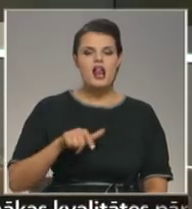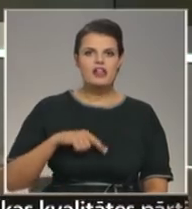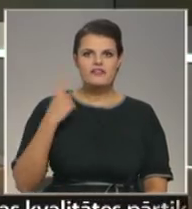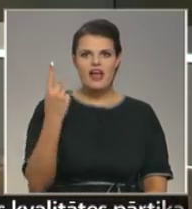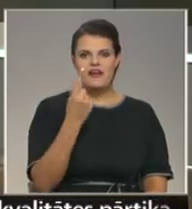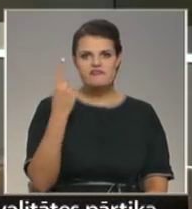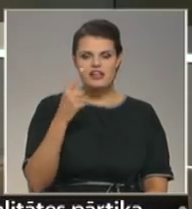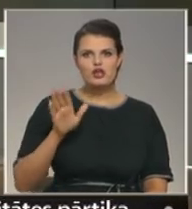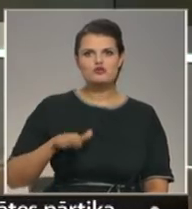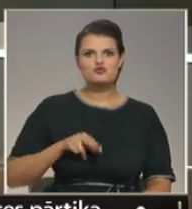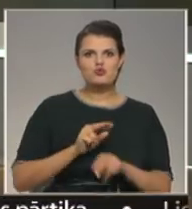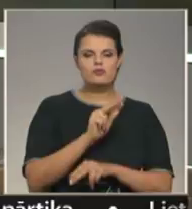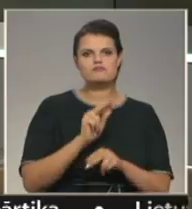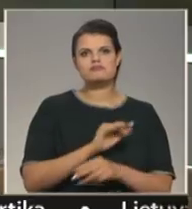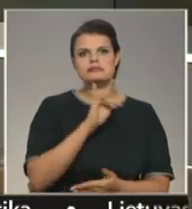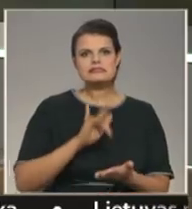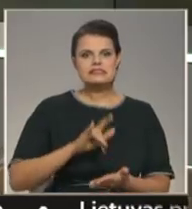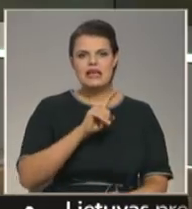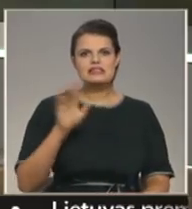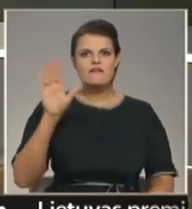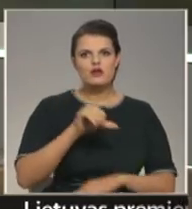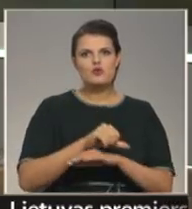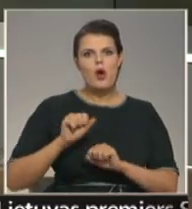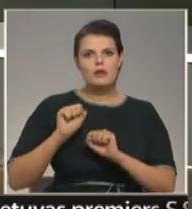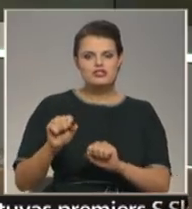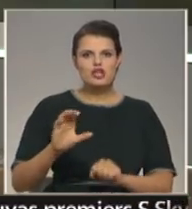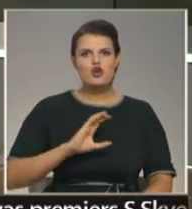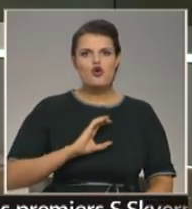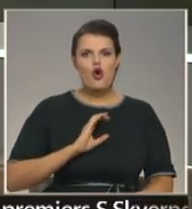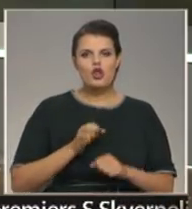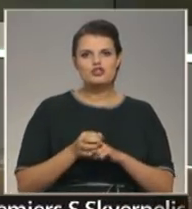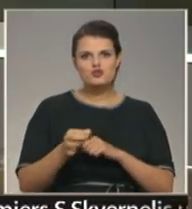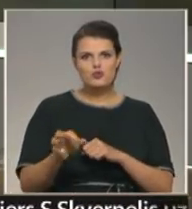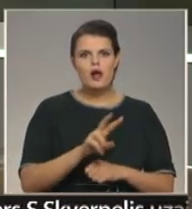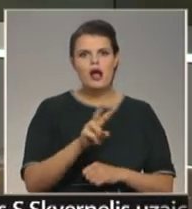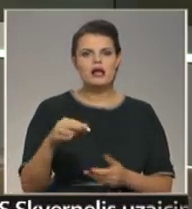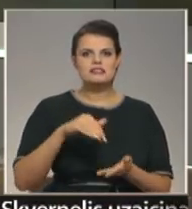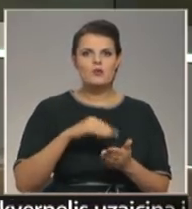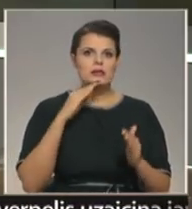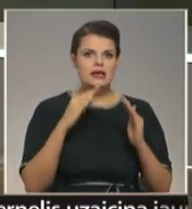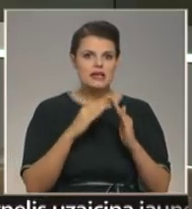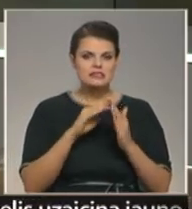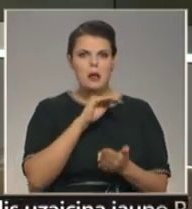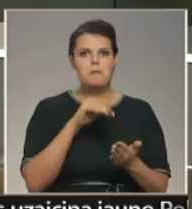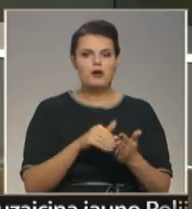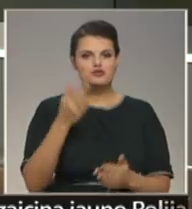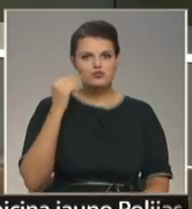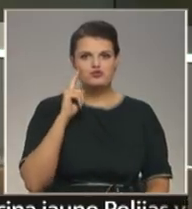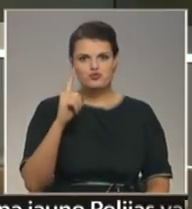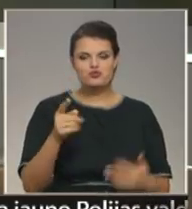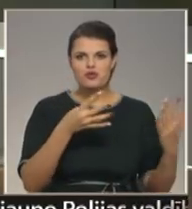Latvijā vienīgais kinoloģijas centrs ir Valsts robežsardzes koledžas struktūra vienība, kas atrodas Rēzeknē un pastāv